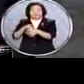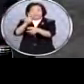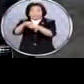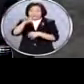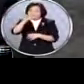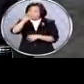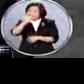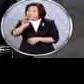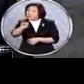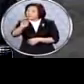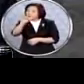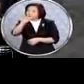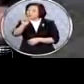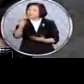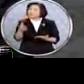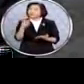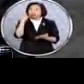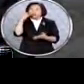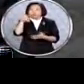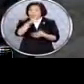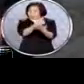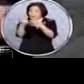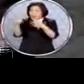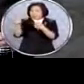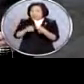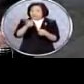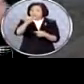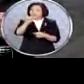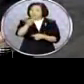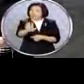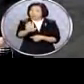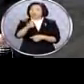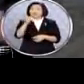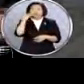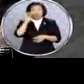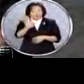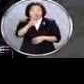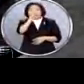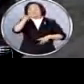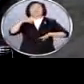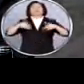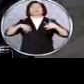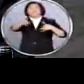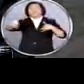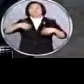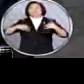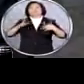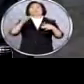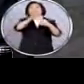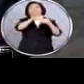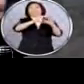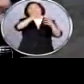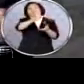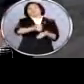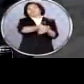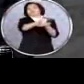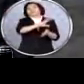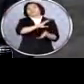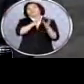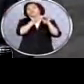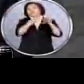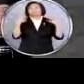5万块钱的收入吗？如果有的话，就请您快快乐乐的投票给马总统，让他继续